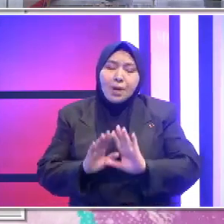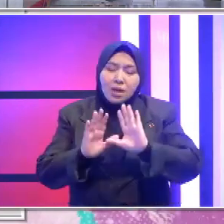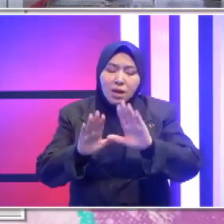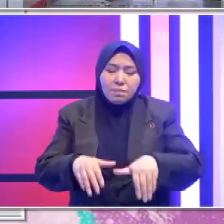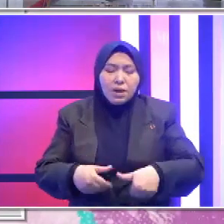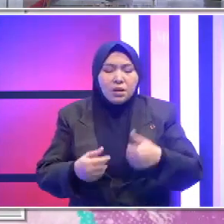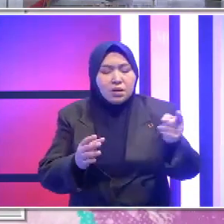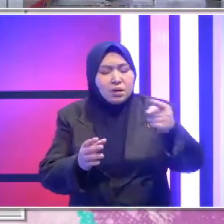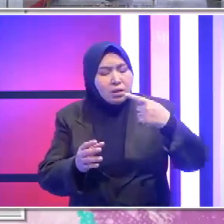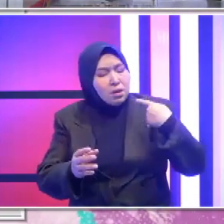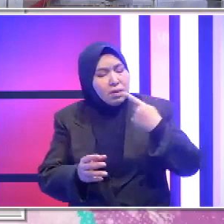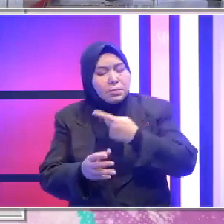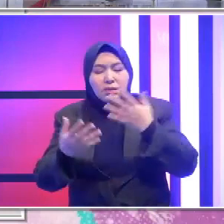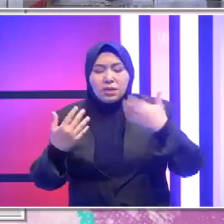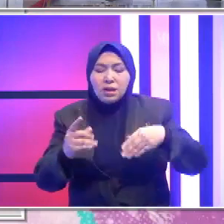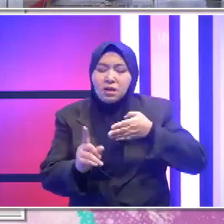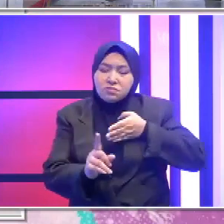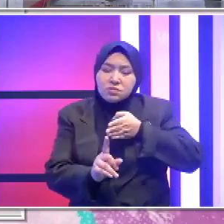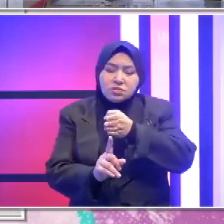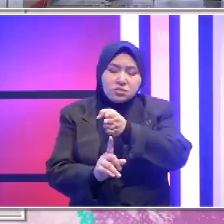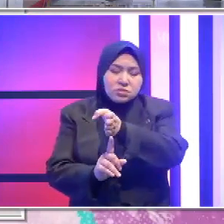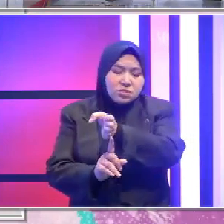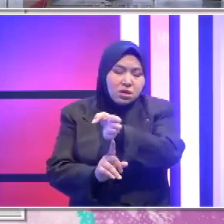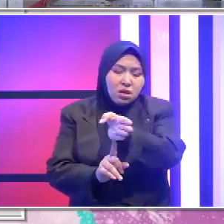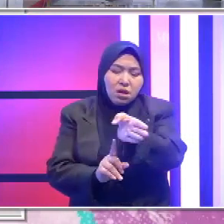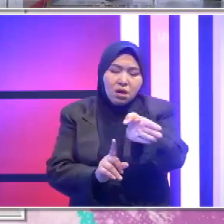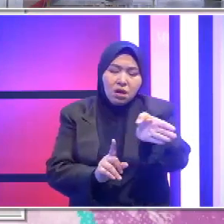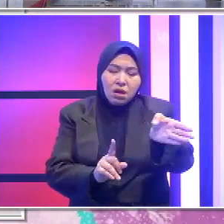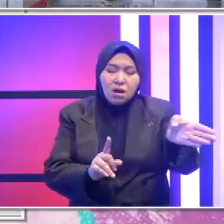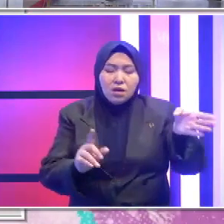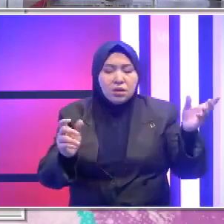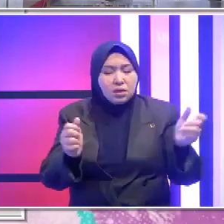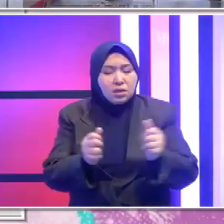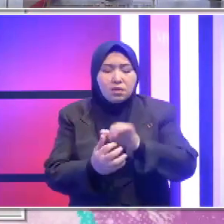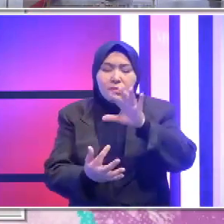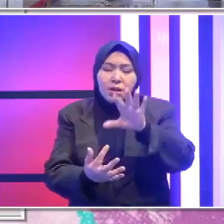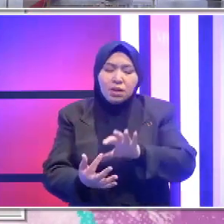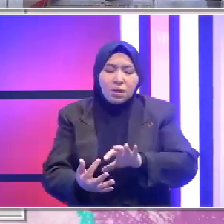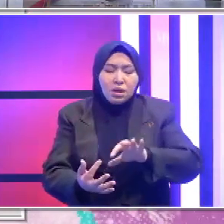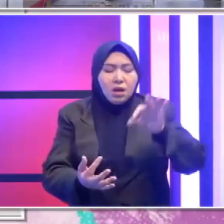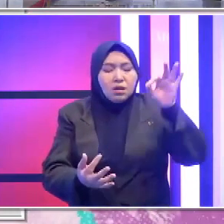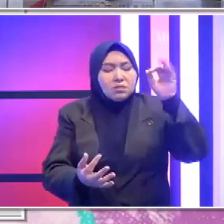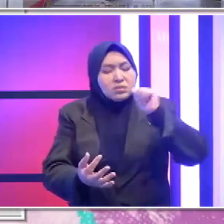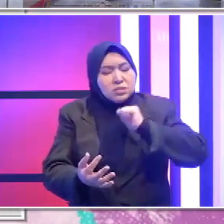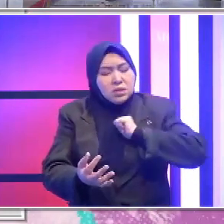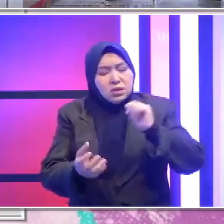Hai tebel Noah Nike ilaihi